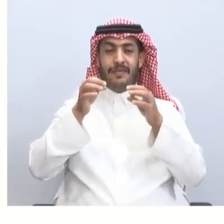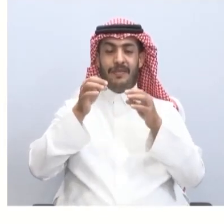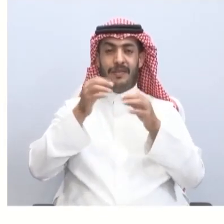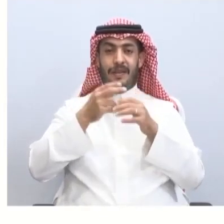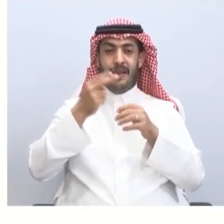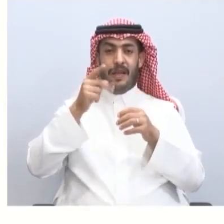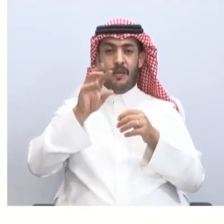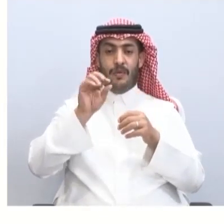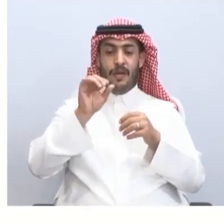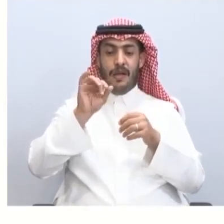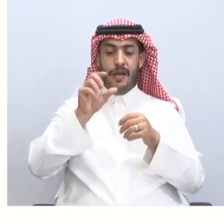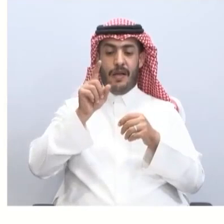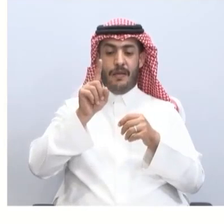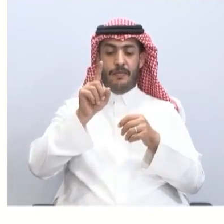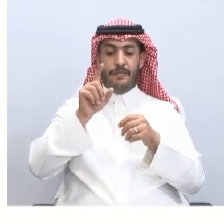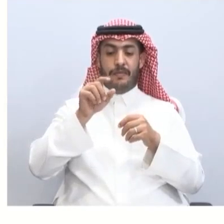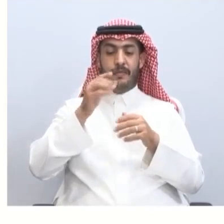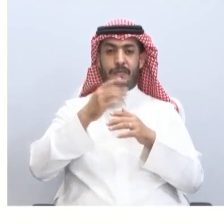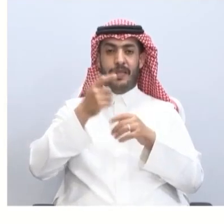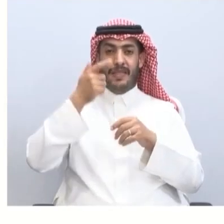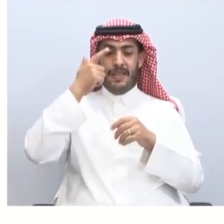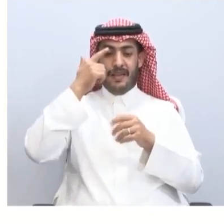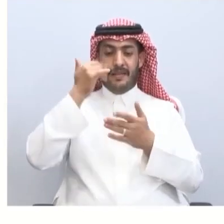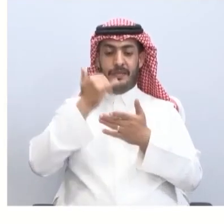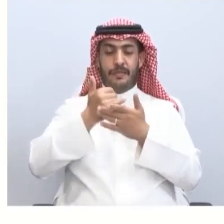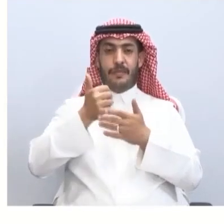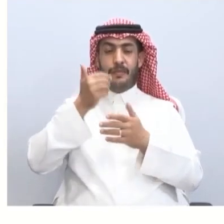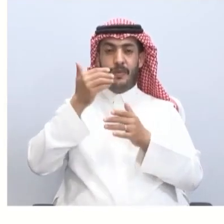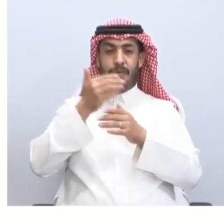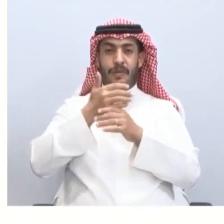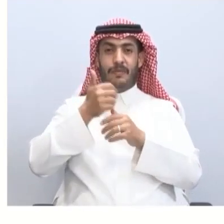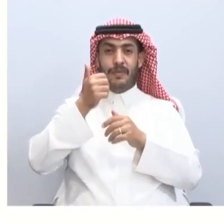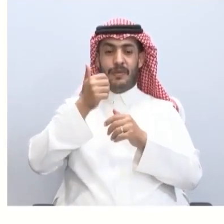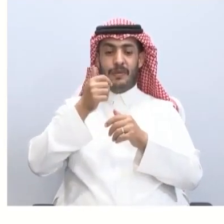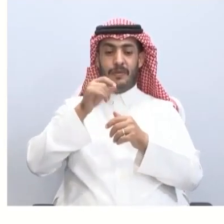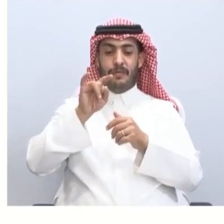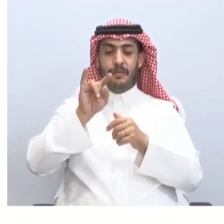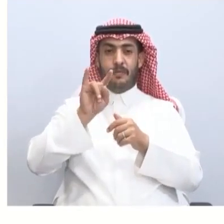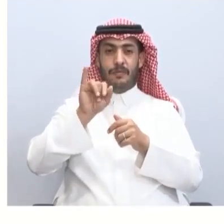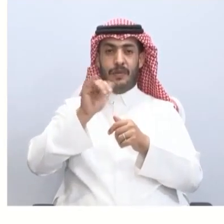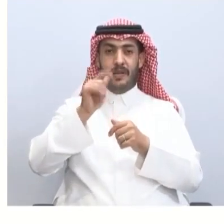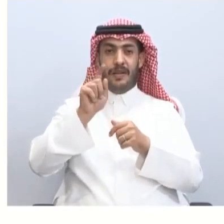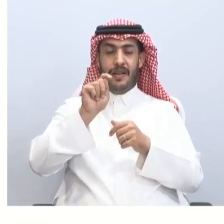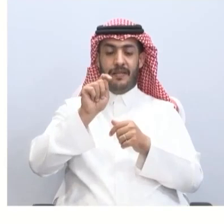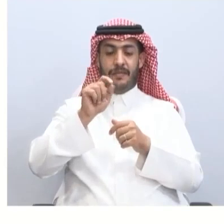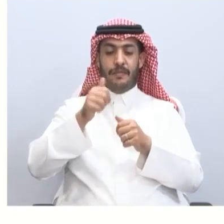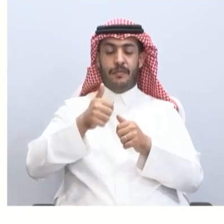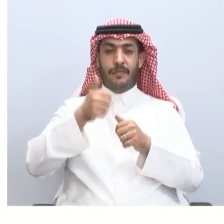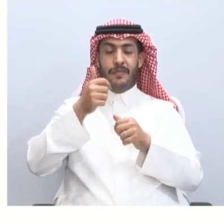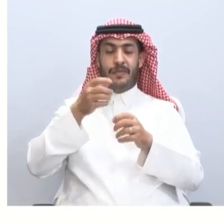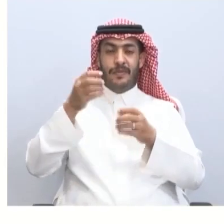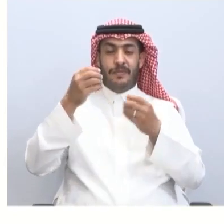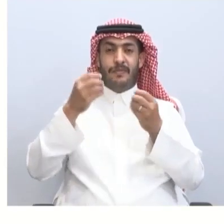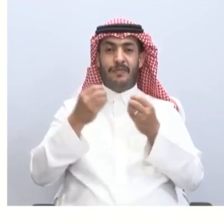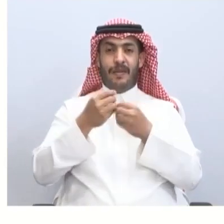ك عبد الوهاب ابو نقطه الى الدرعيه تبع ذلك دخول الى المخلاف السليماني فصارت واصبحت او